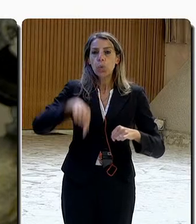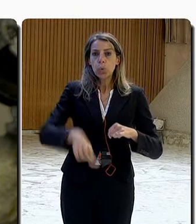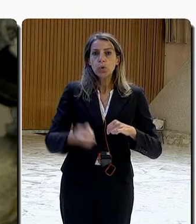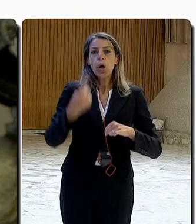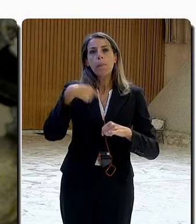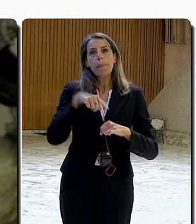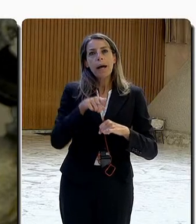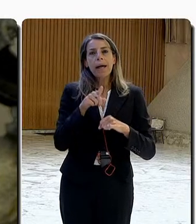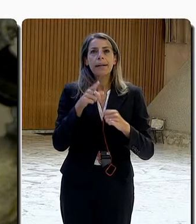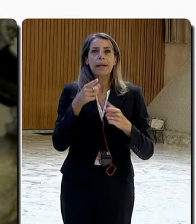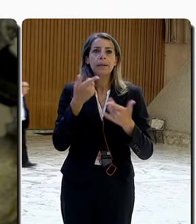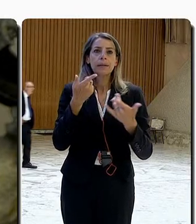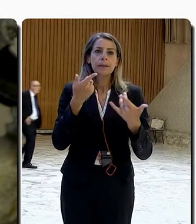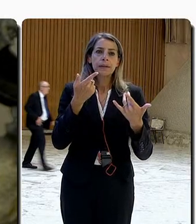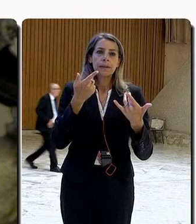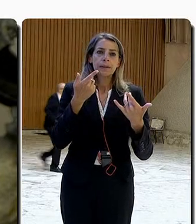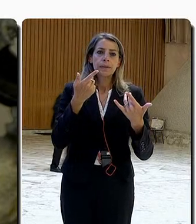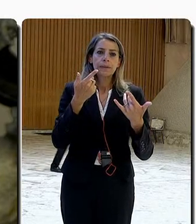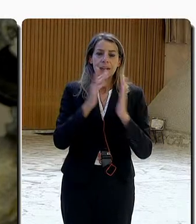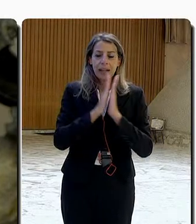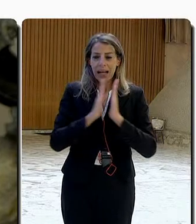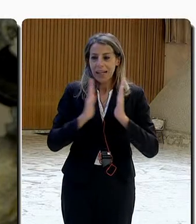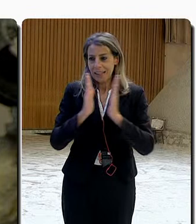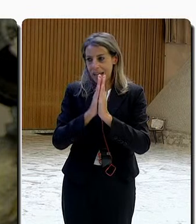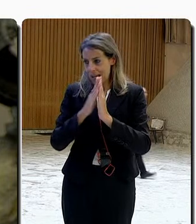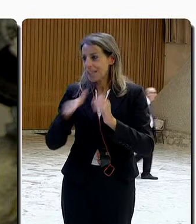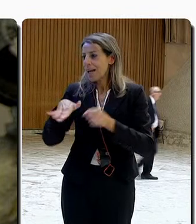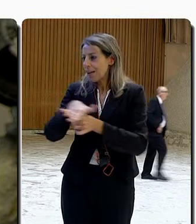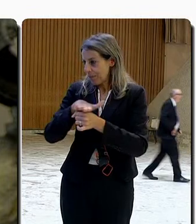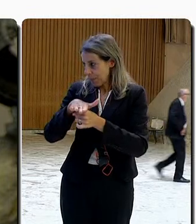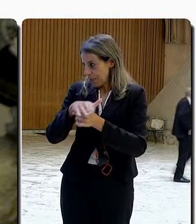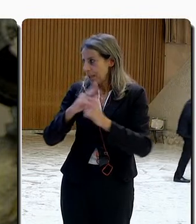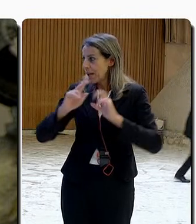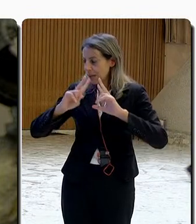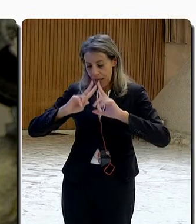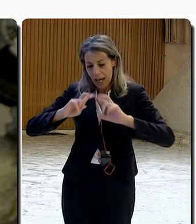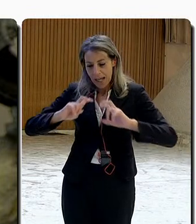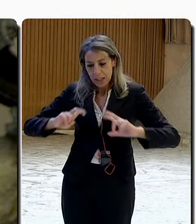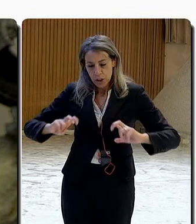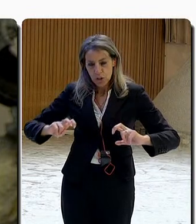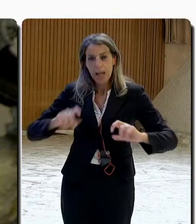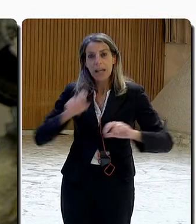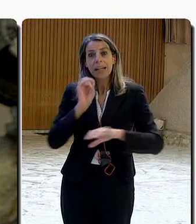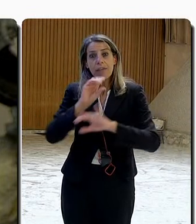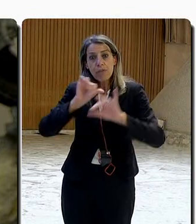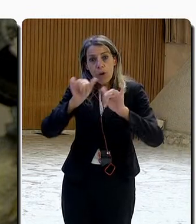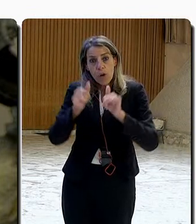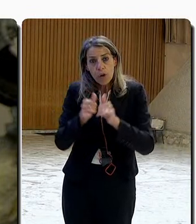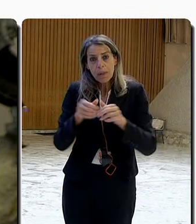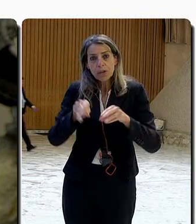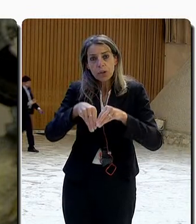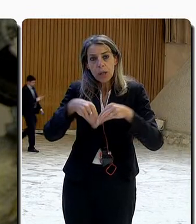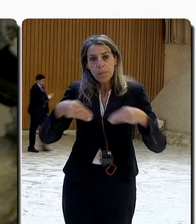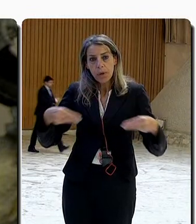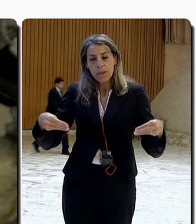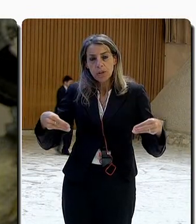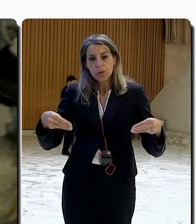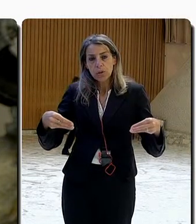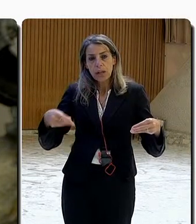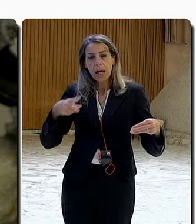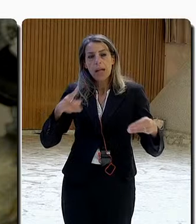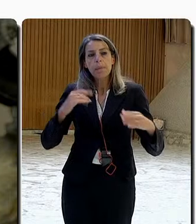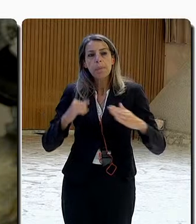Church Life, che conduce ricerche e svolge formazione professionale